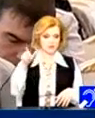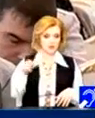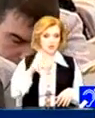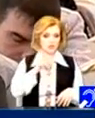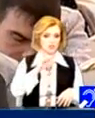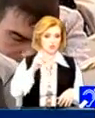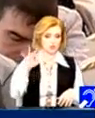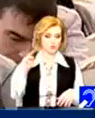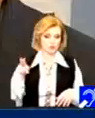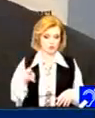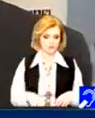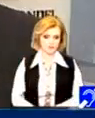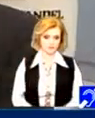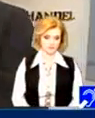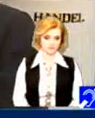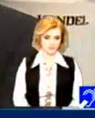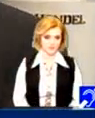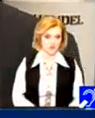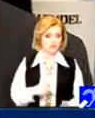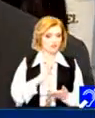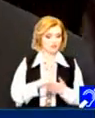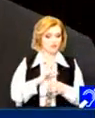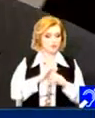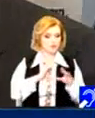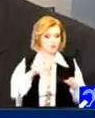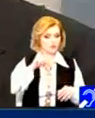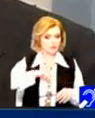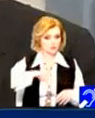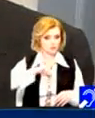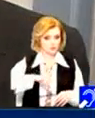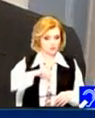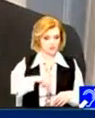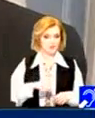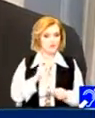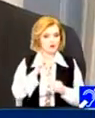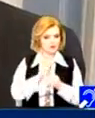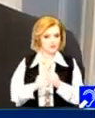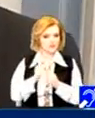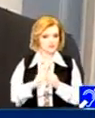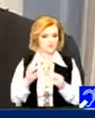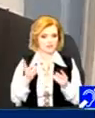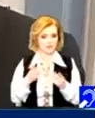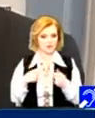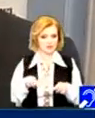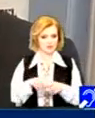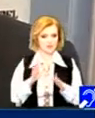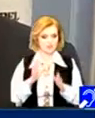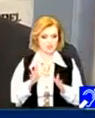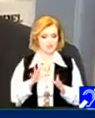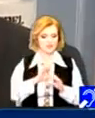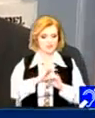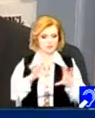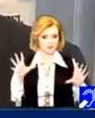o creație academică. E o sărbătoare pentru suflet. Mai des de-ar fi astfel de